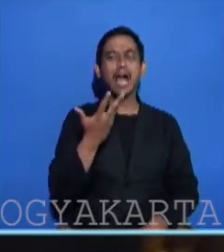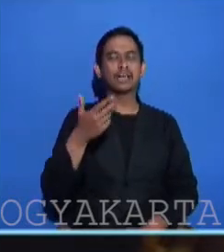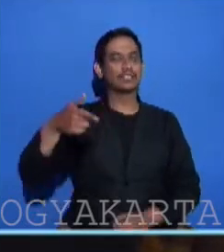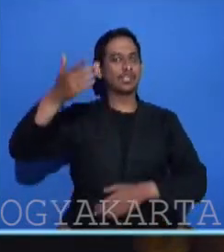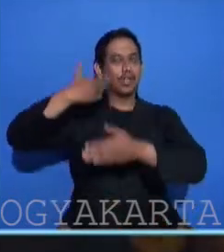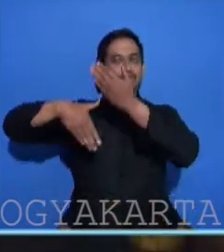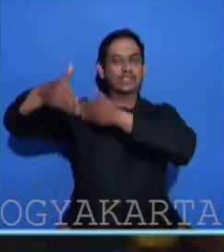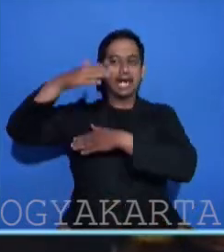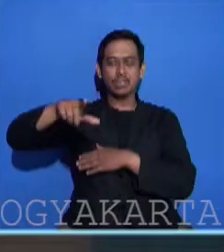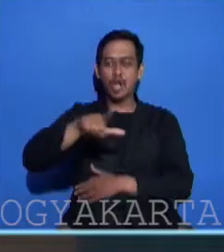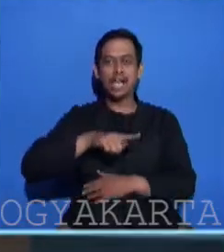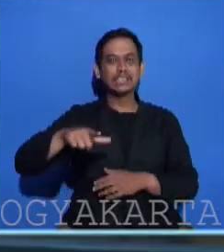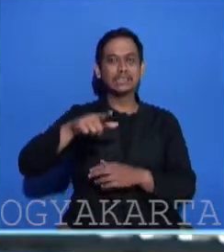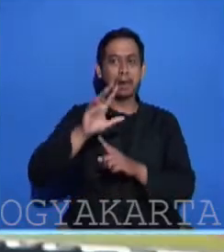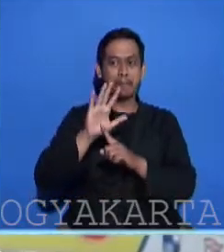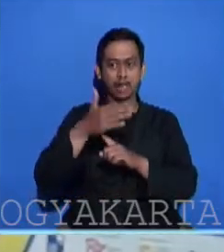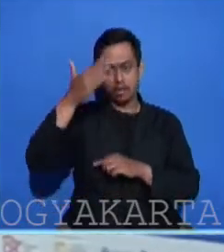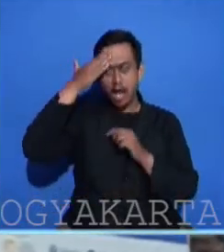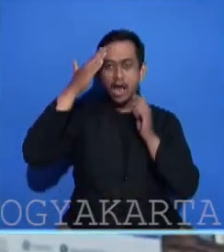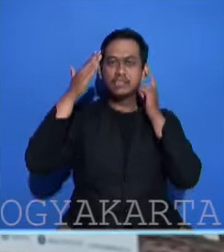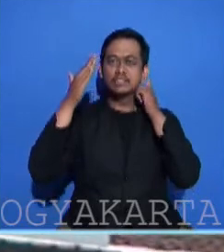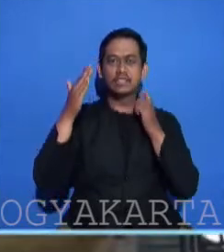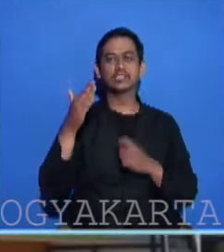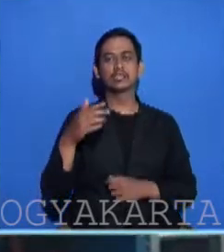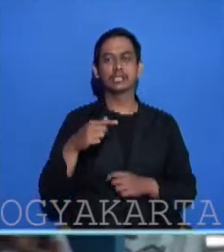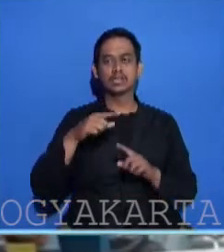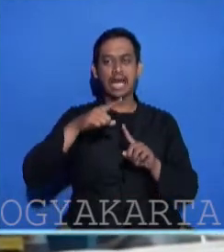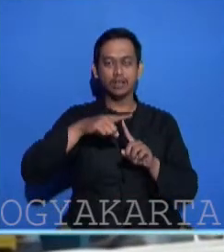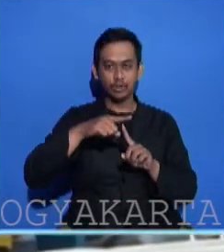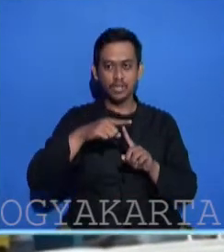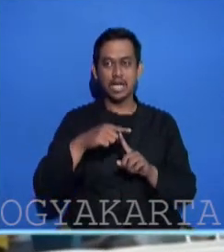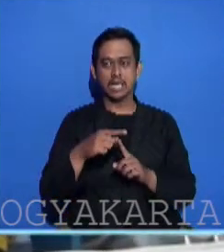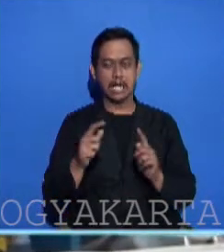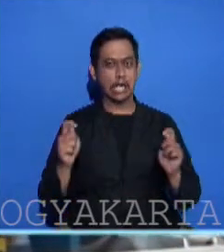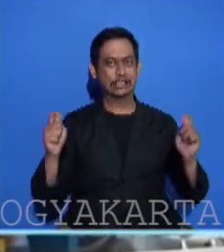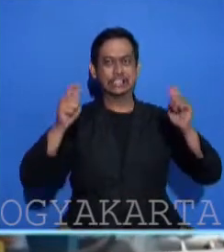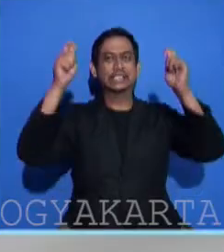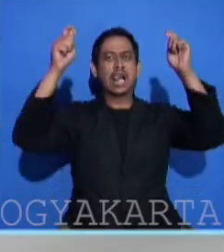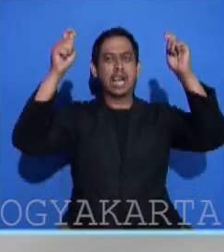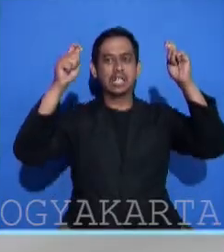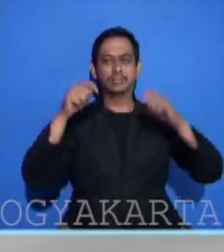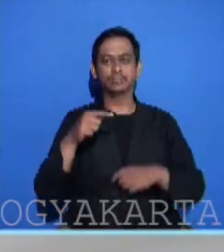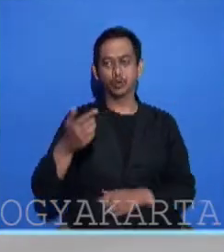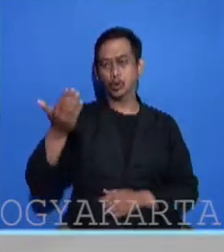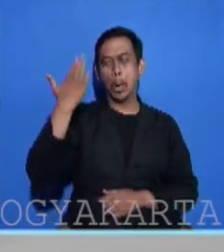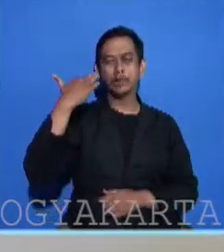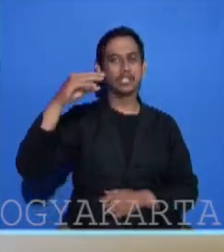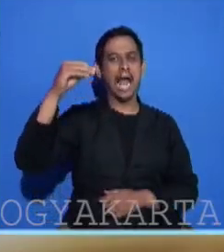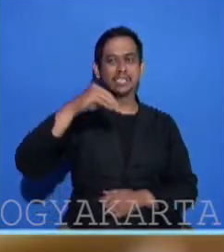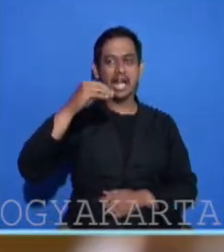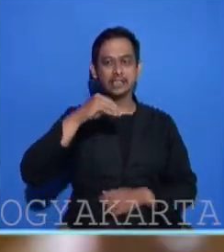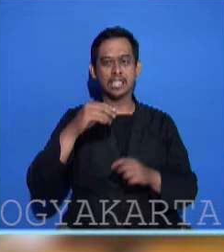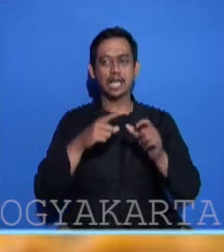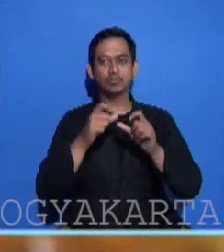Siapa yang gak kenal sama tongseng legendaris satu ini ya Ini dia tongseng ayam sudimoro yang sudah